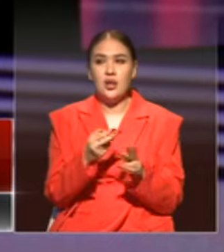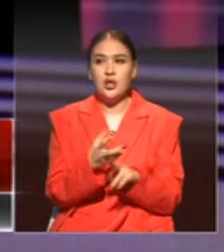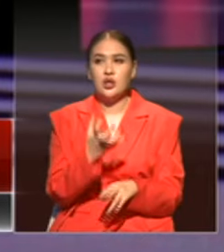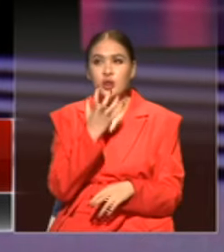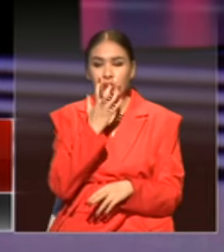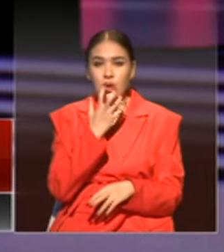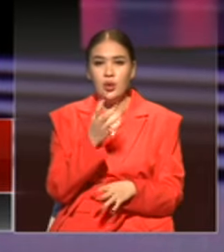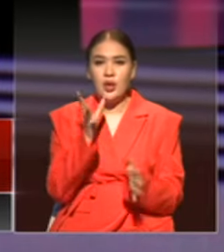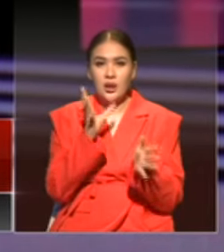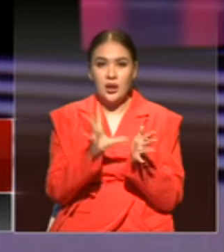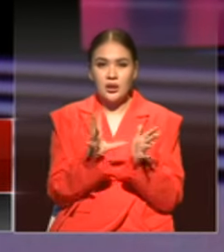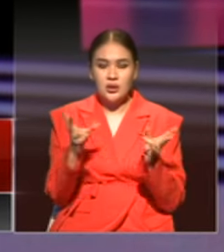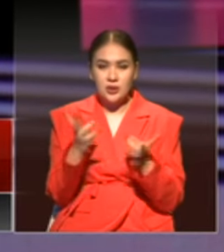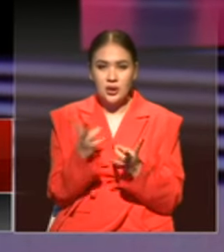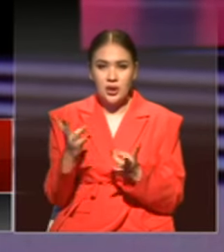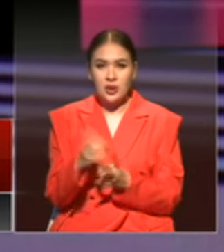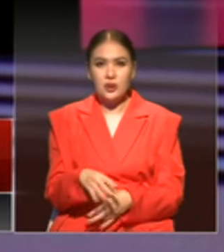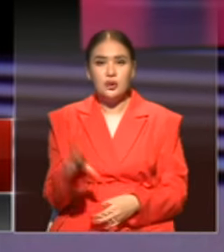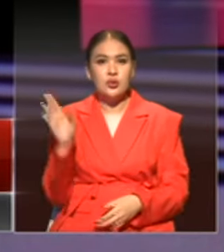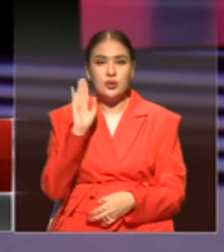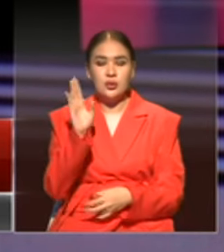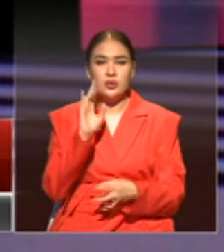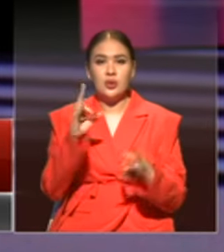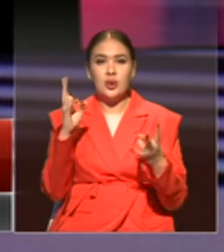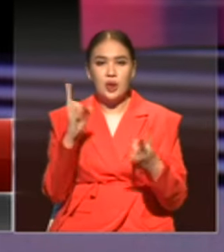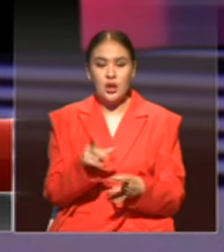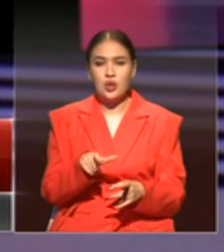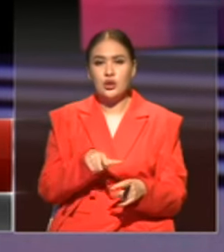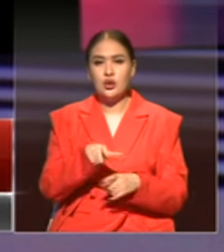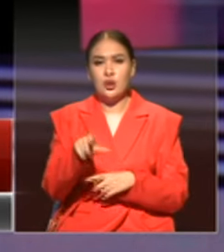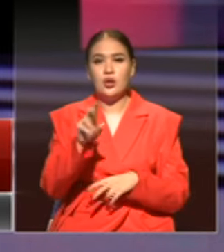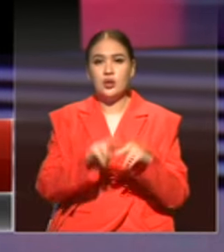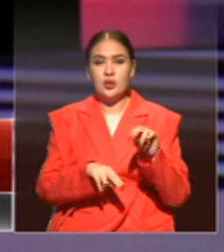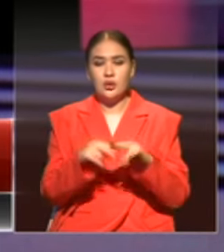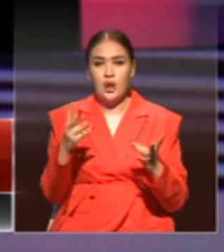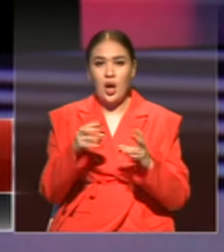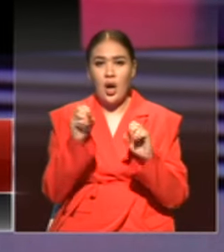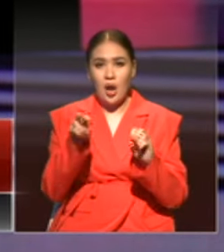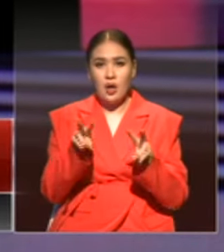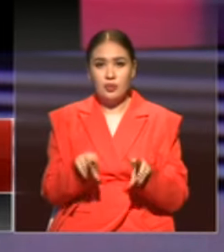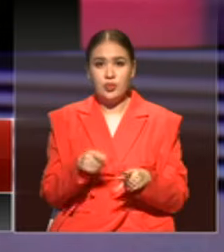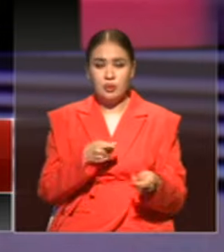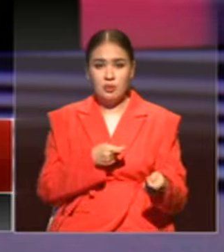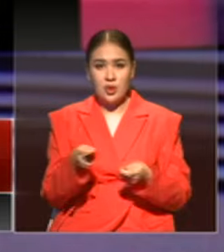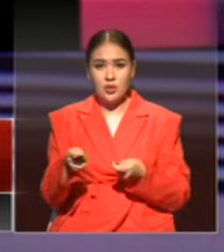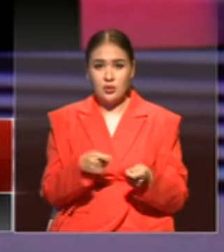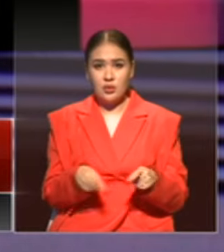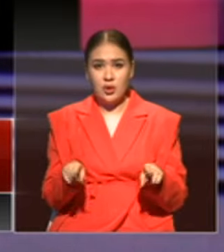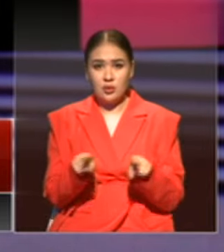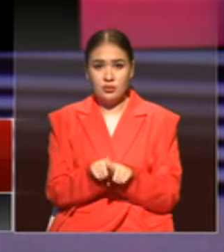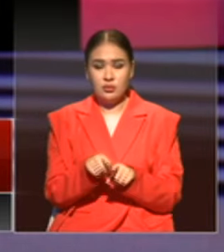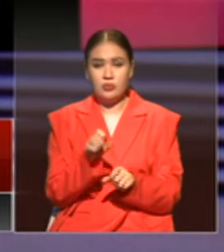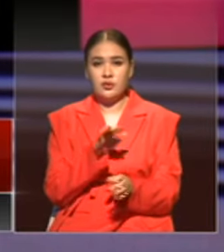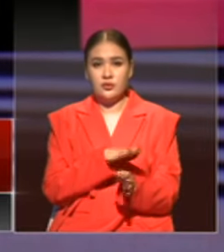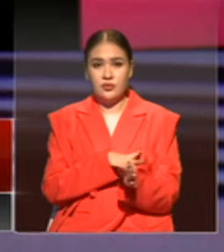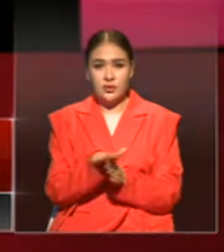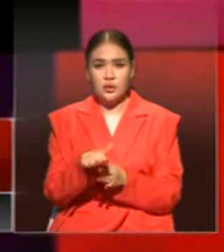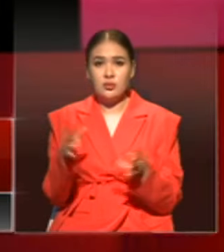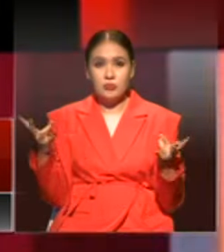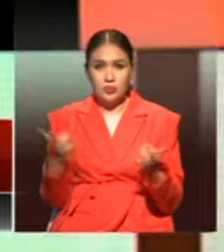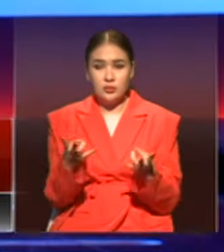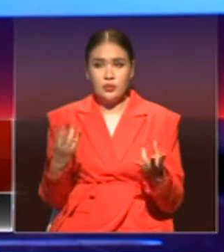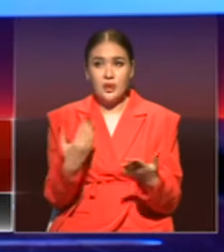энергиясын тарту керек, ол жерге су тарту керек, жол салу керек. Тура сол сияқты қоқысты басқаруда осындай деңгейге дейін жету керек. Тура